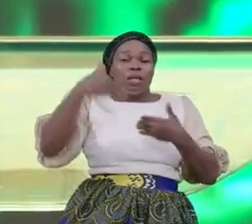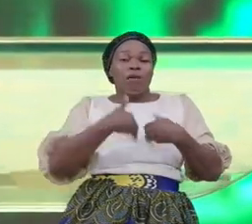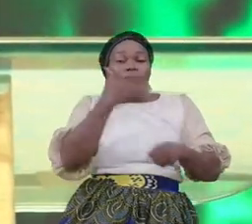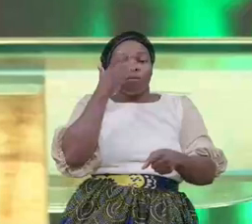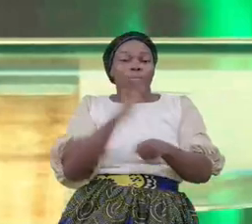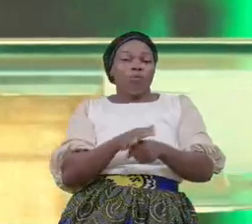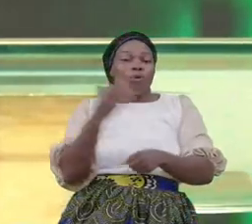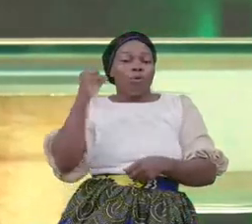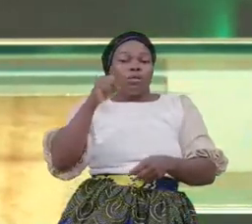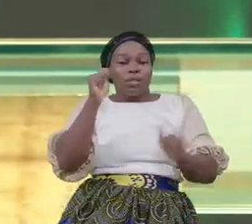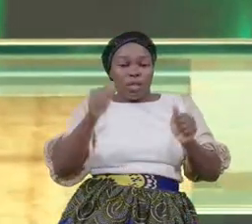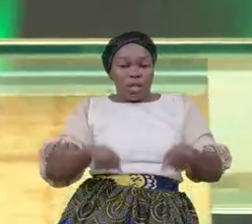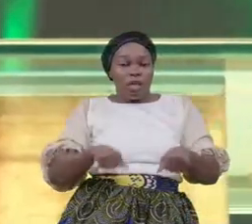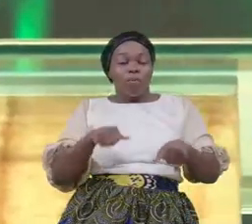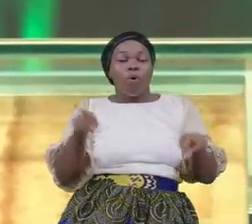peut aussi